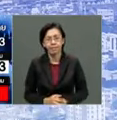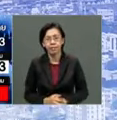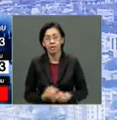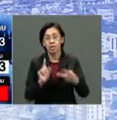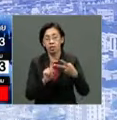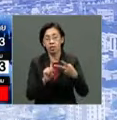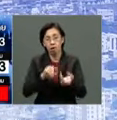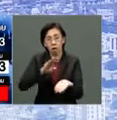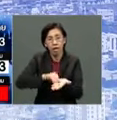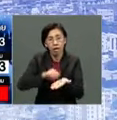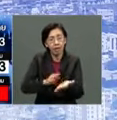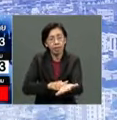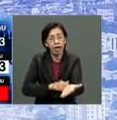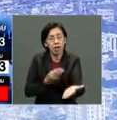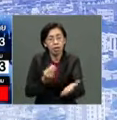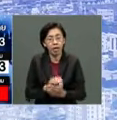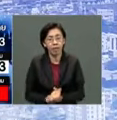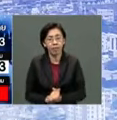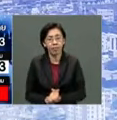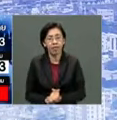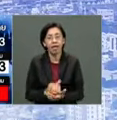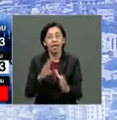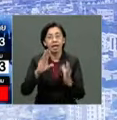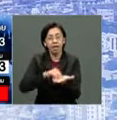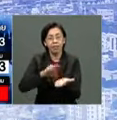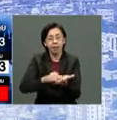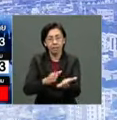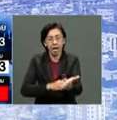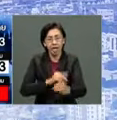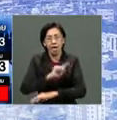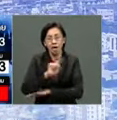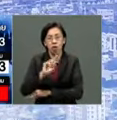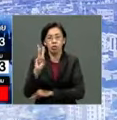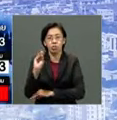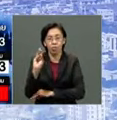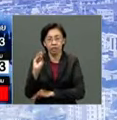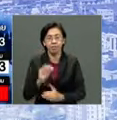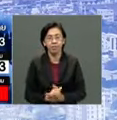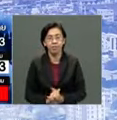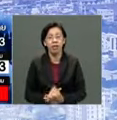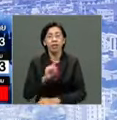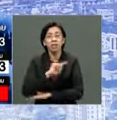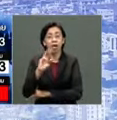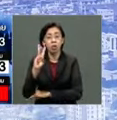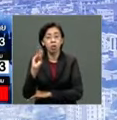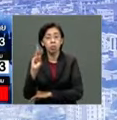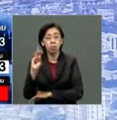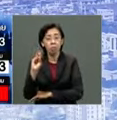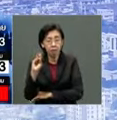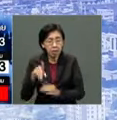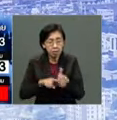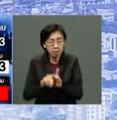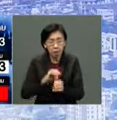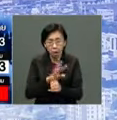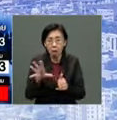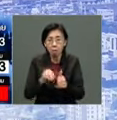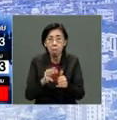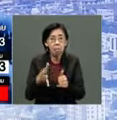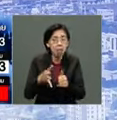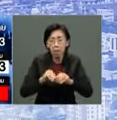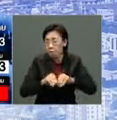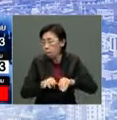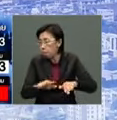เท่าไหร่60วันเท่านั้นครับโดยประมาณถ้า60วันนี้ไม่ได้มีการติดเชื้ออะไรทั้งหลายนะครับย้อน